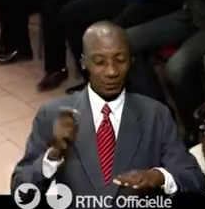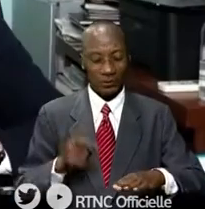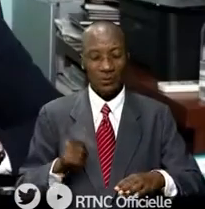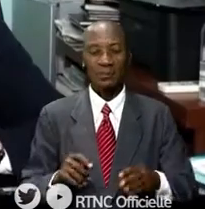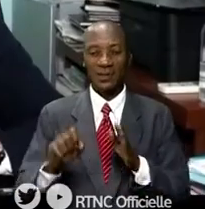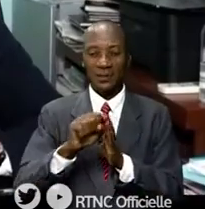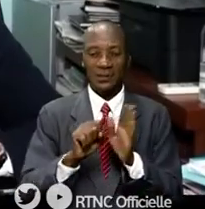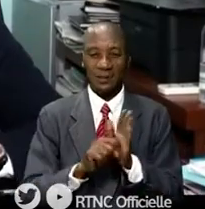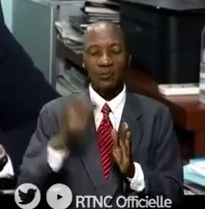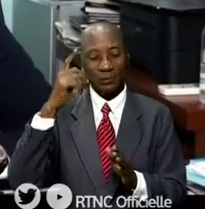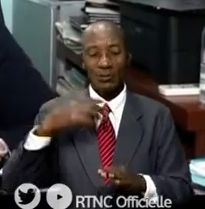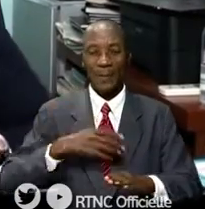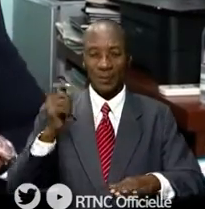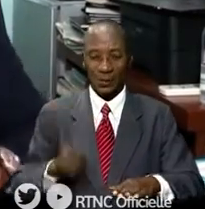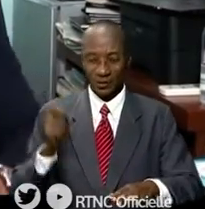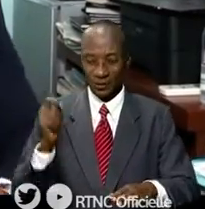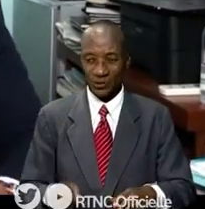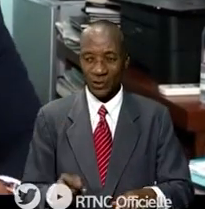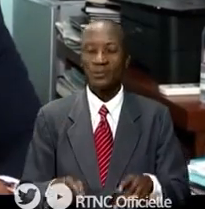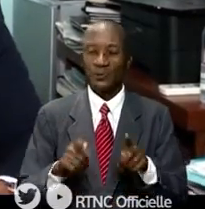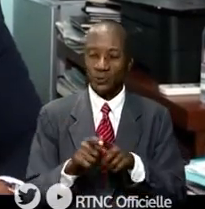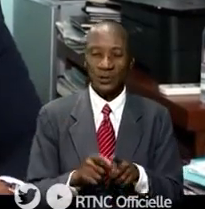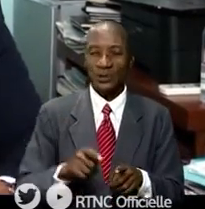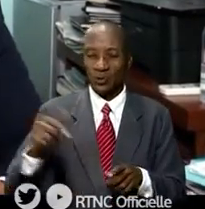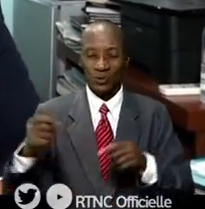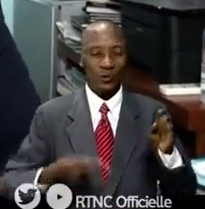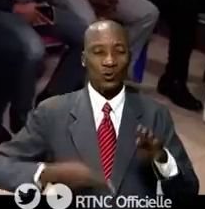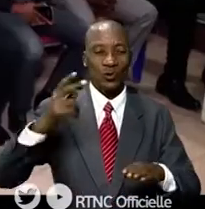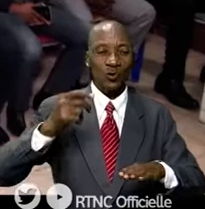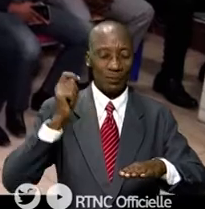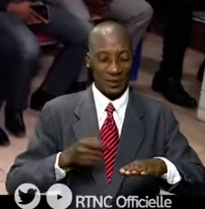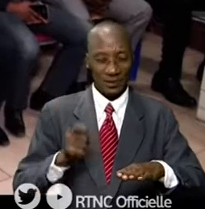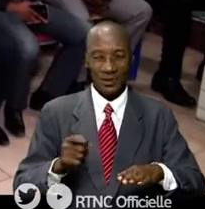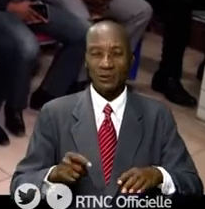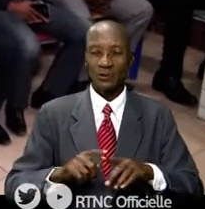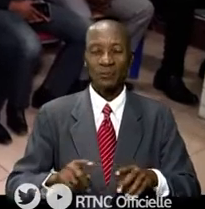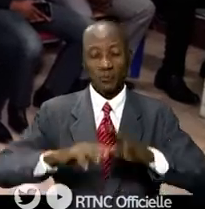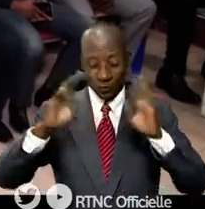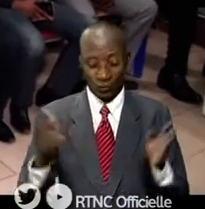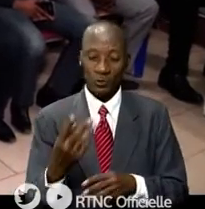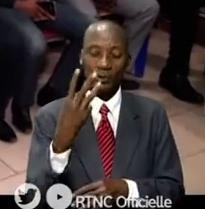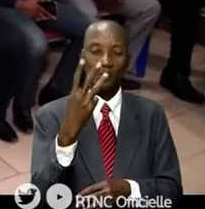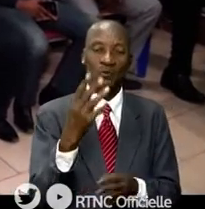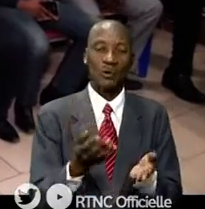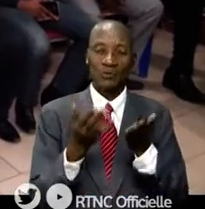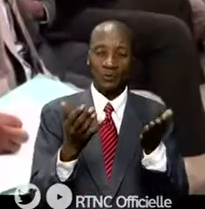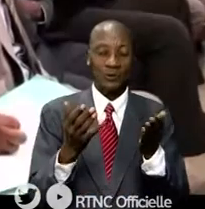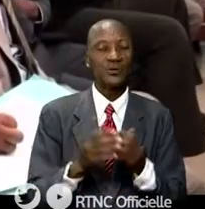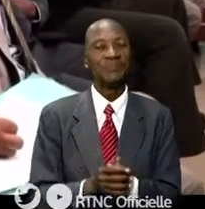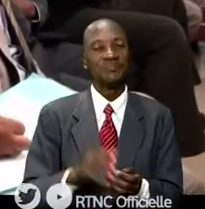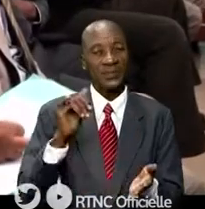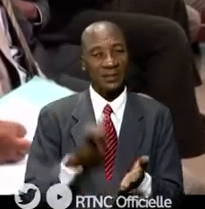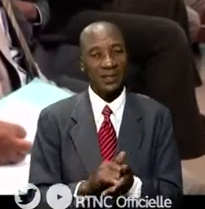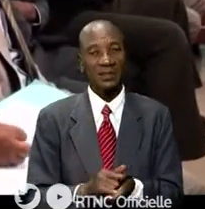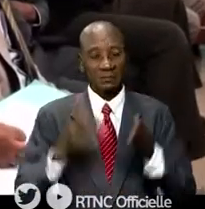y compris un fonctionnement du Conseil supérieur de la magistrature, eh bien ces trois propositions de loi font l'objet d'une grande